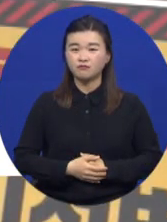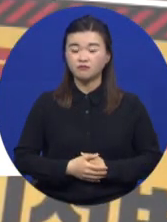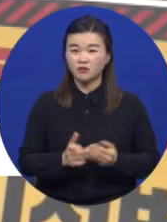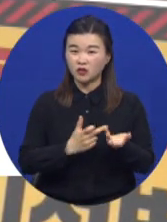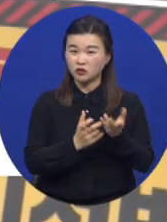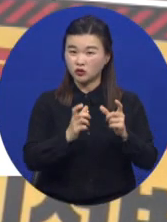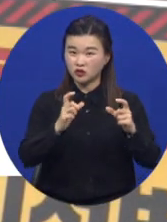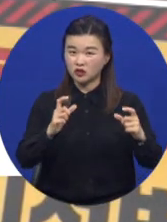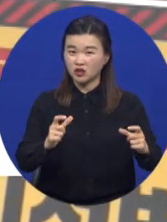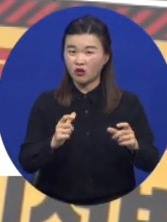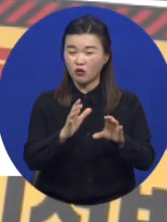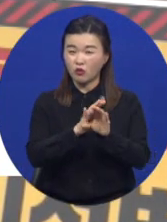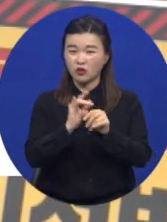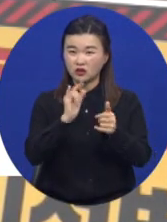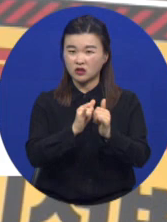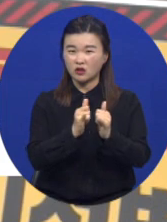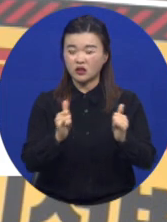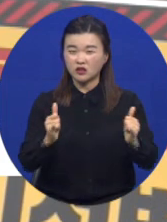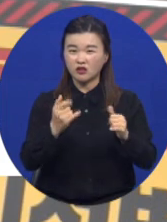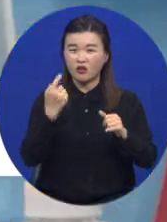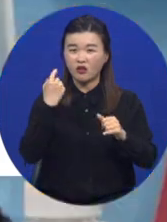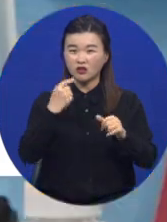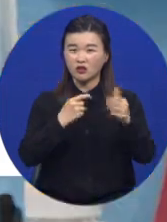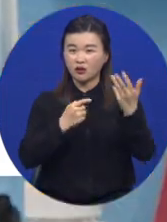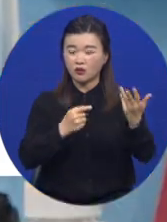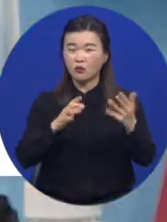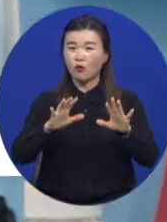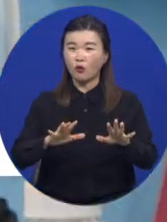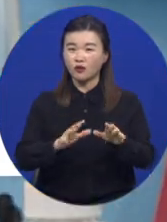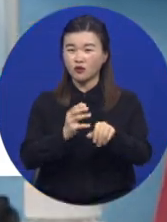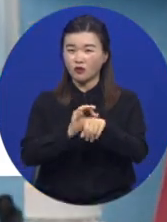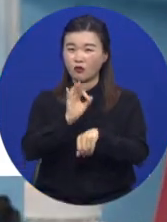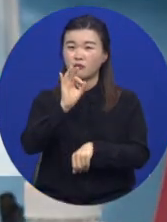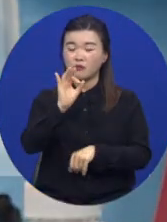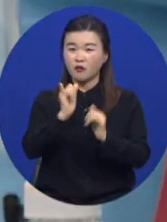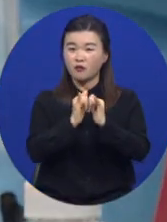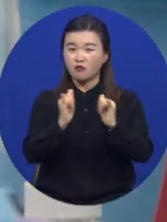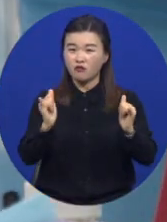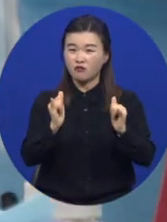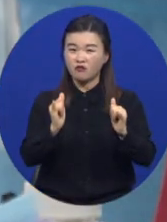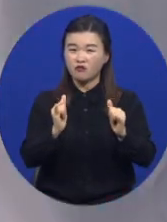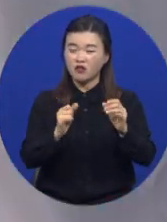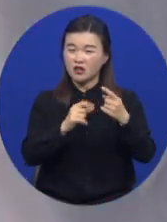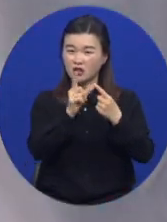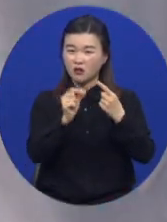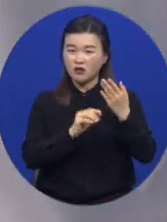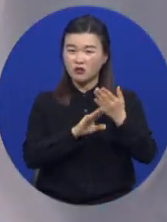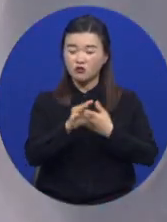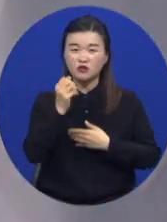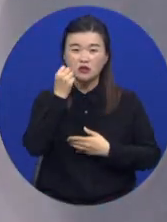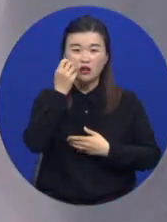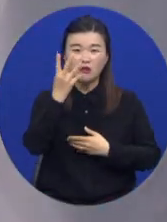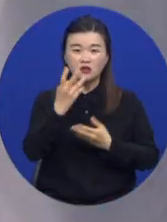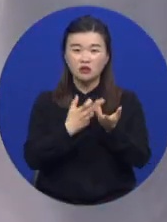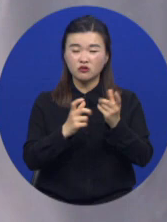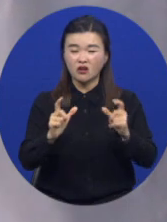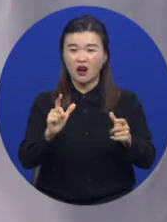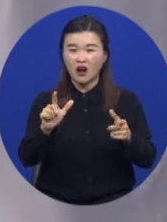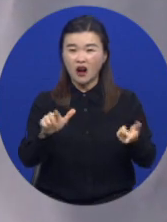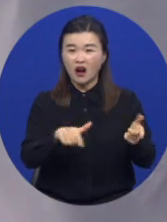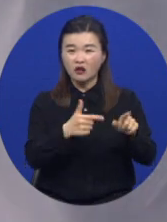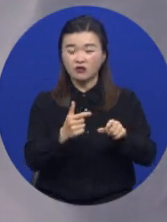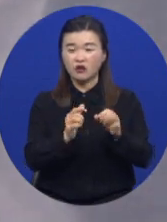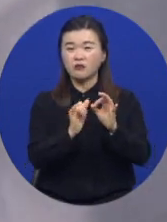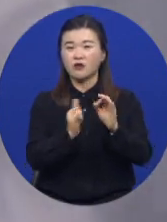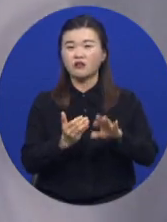제주지역 코론 알고 신규 확진 자는 어제 8명의 오늘 10명 지난 1월 이후 넉달 만에 제주에서 하루 10명